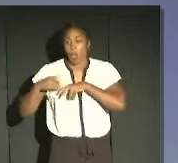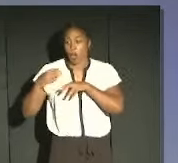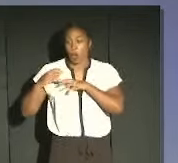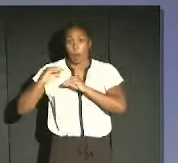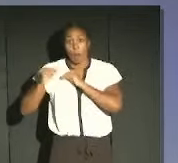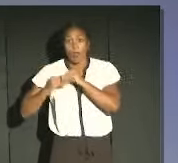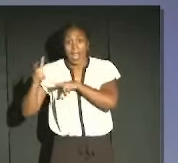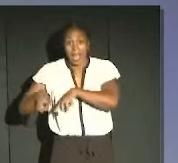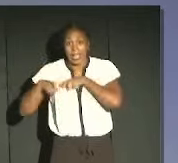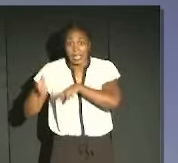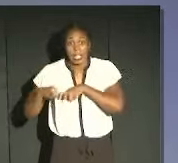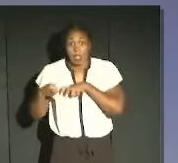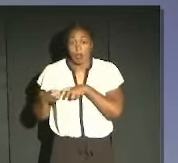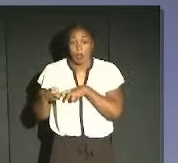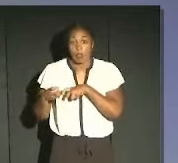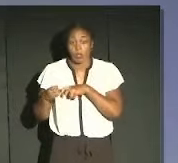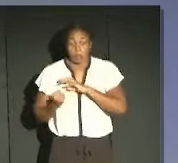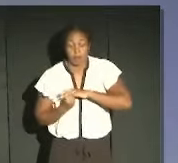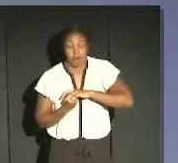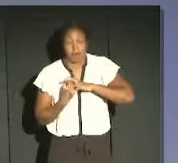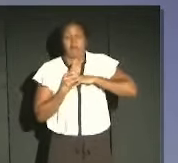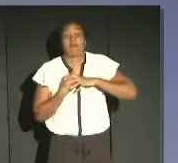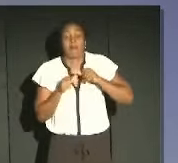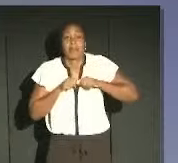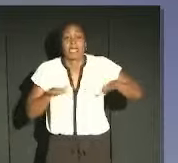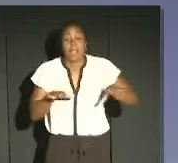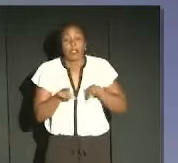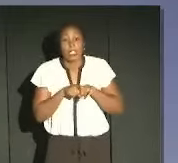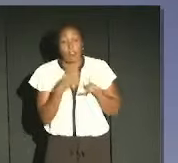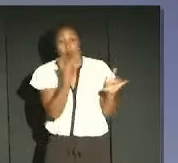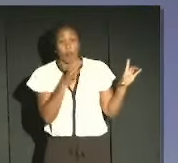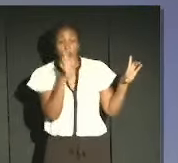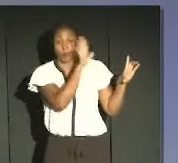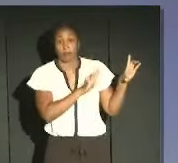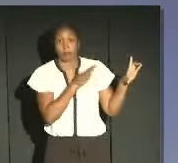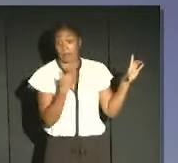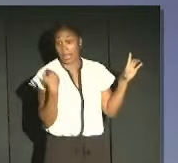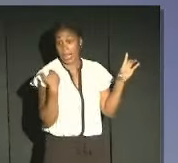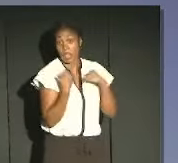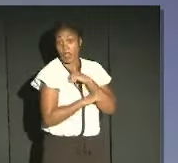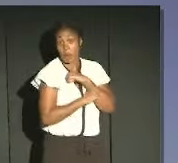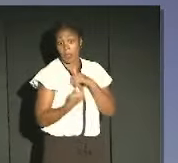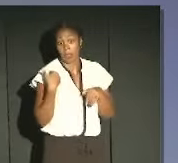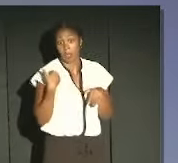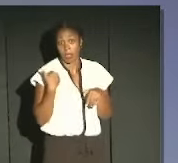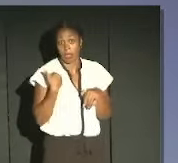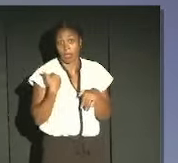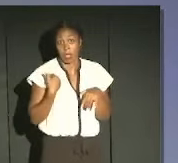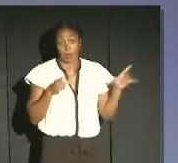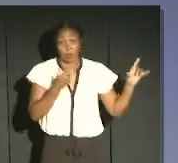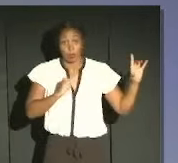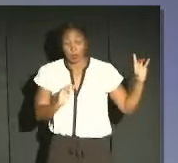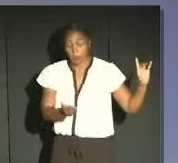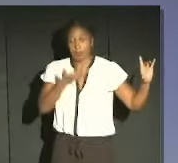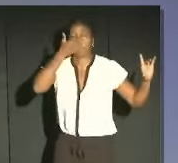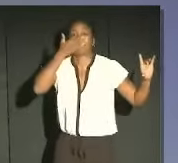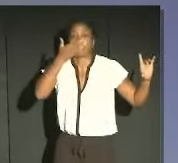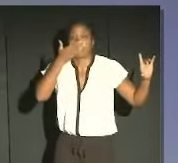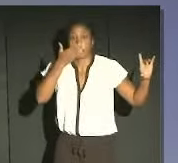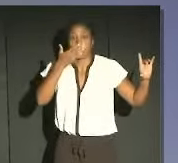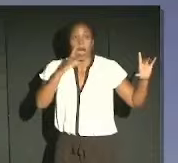soudainement dans les médias dans l'Hexagone il y a quelques semaines de cela et puis vous avez remarqué et immédiatement